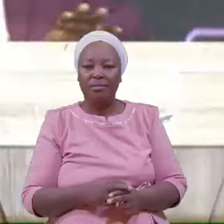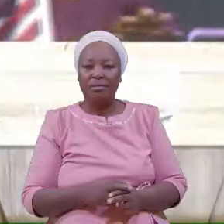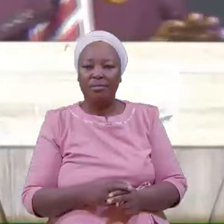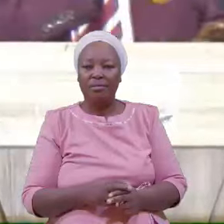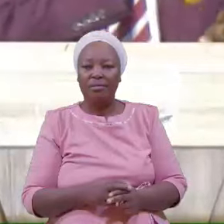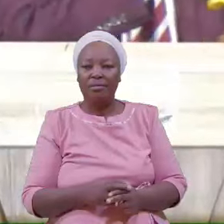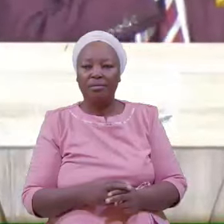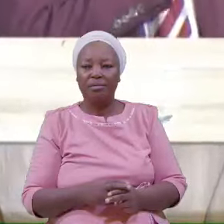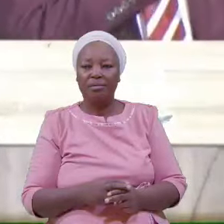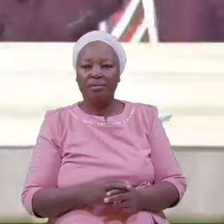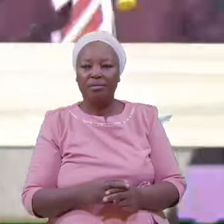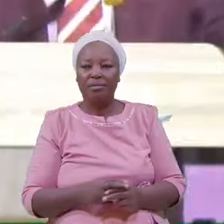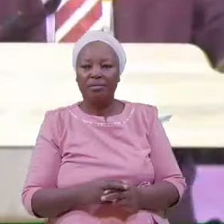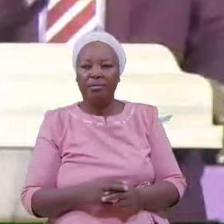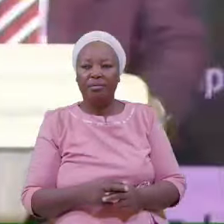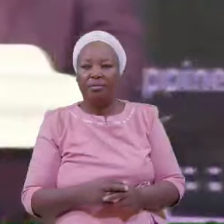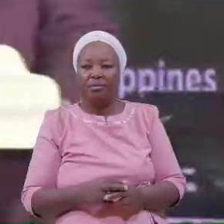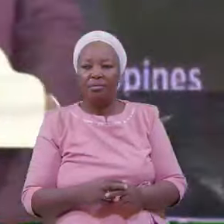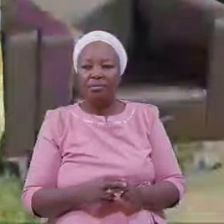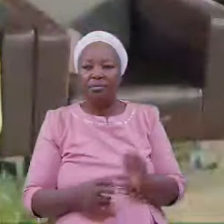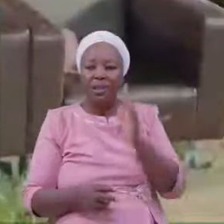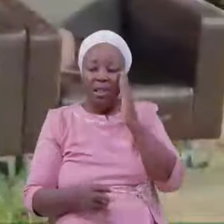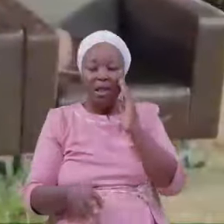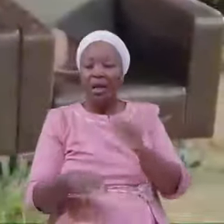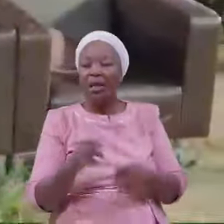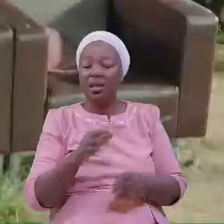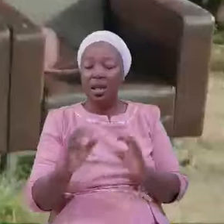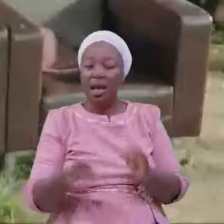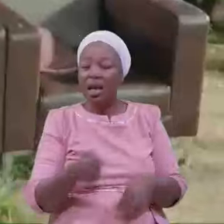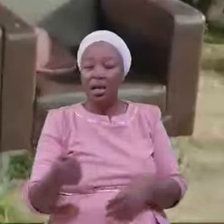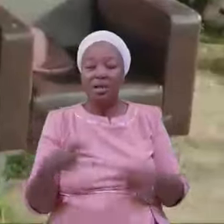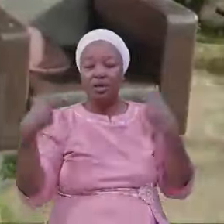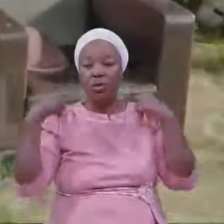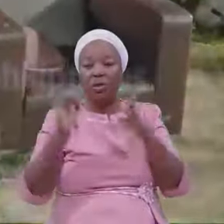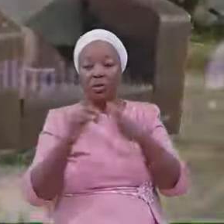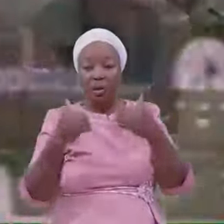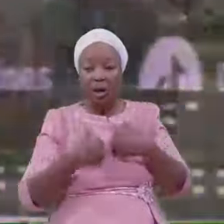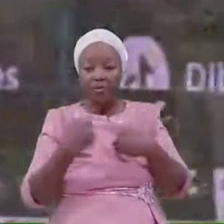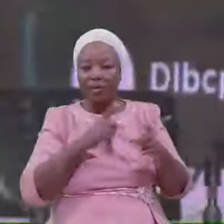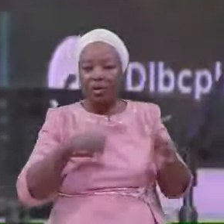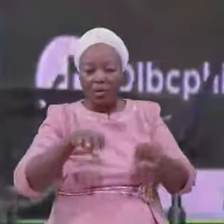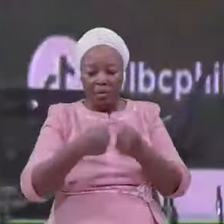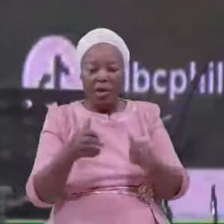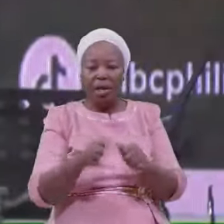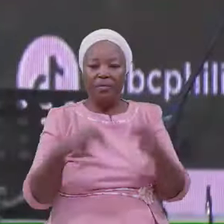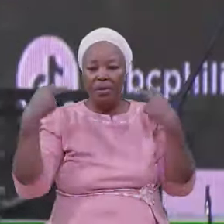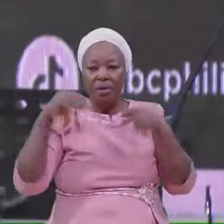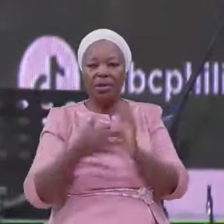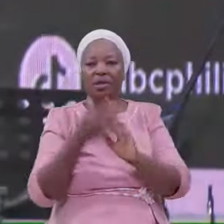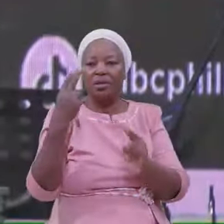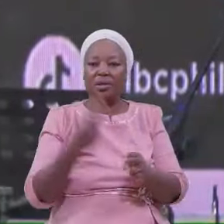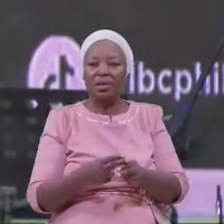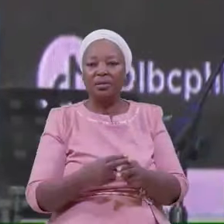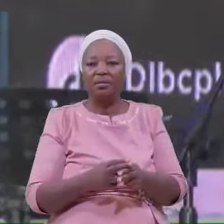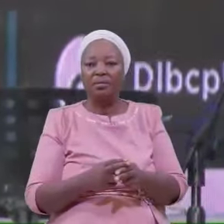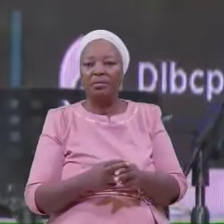ng Panginoon. He'll break every yoke. Ang lahat ng mga pagkaalipin, papalayain